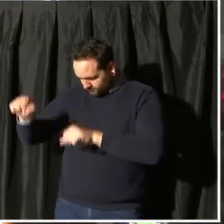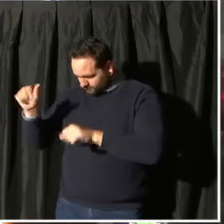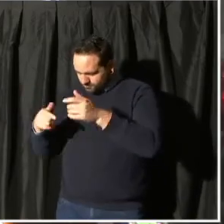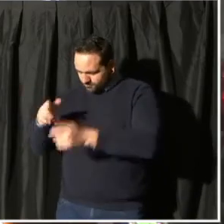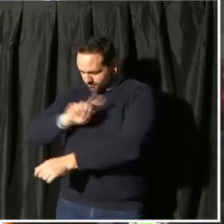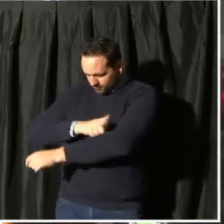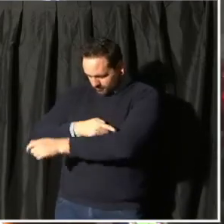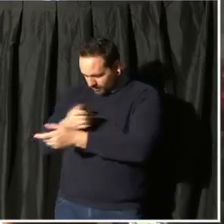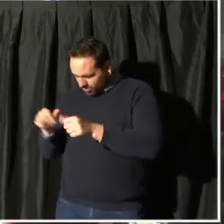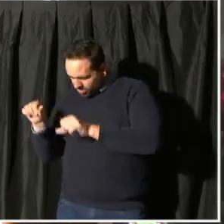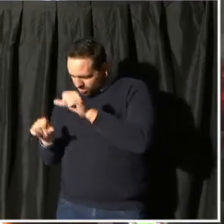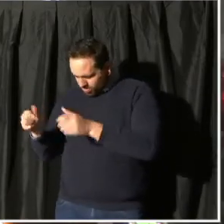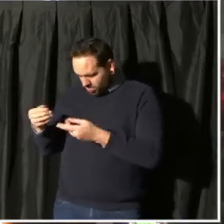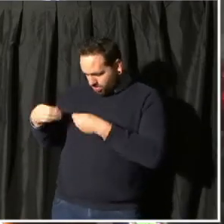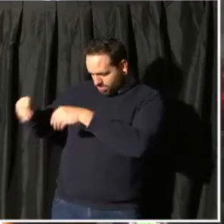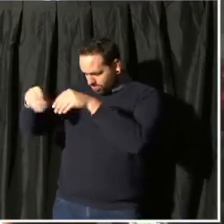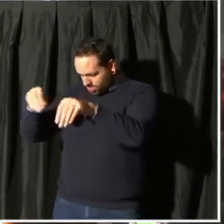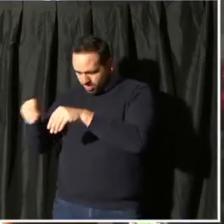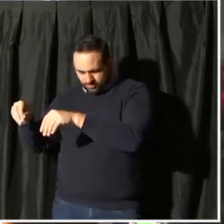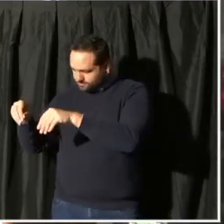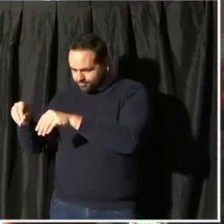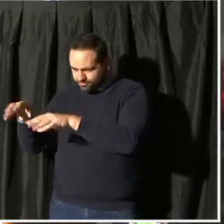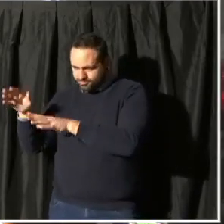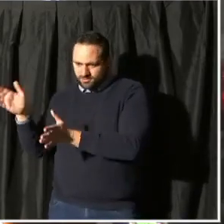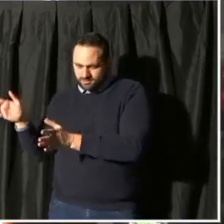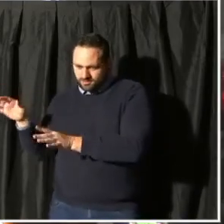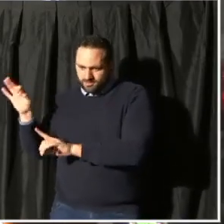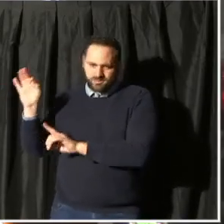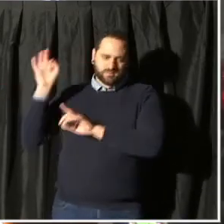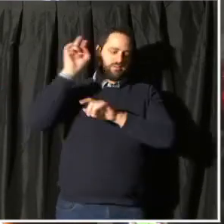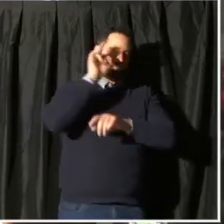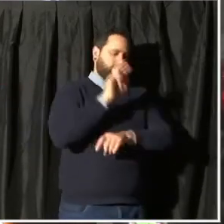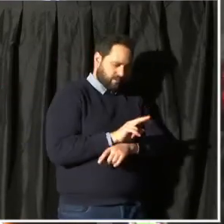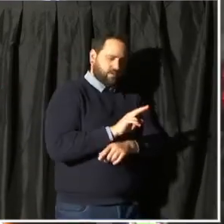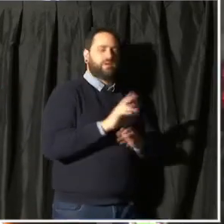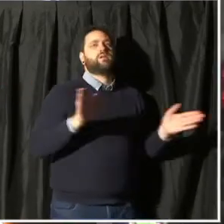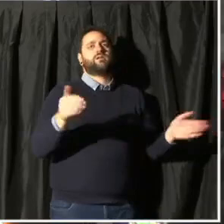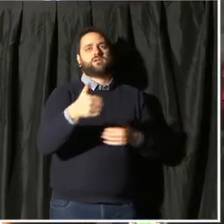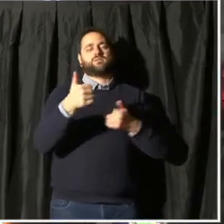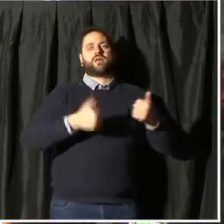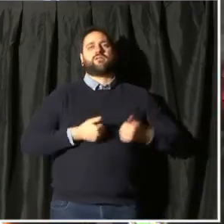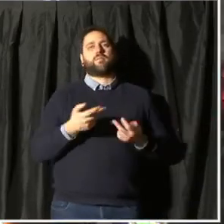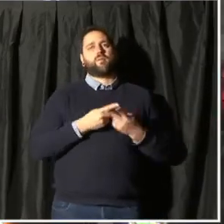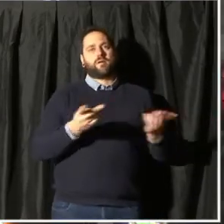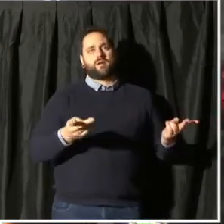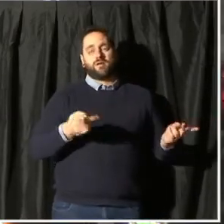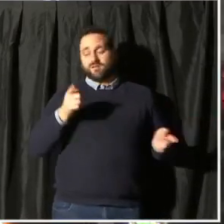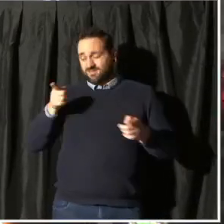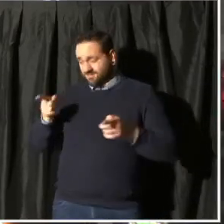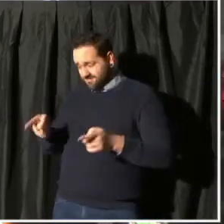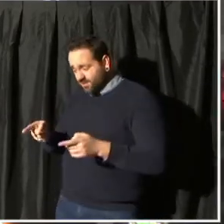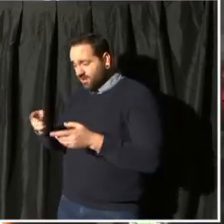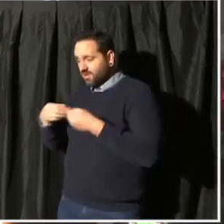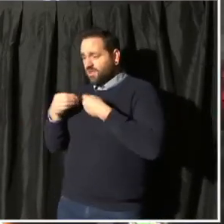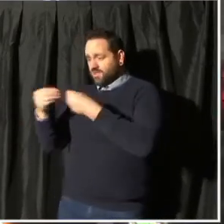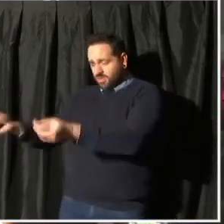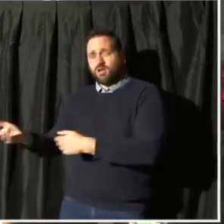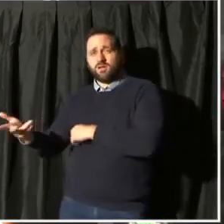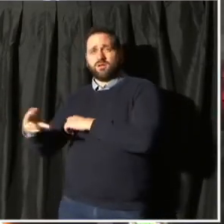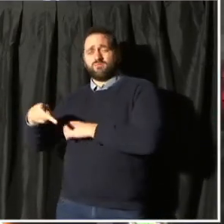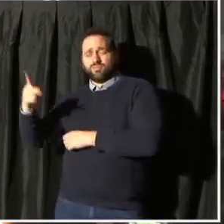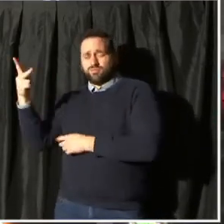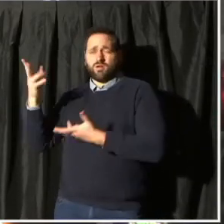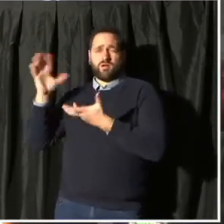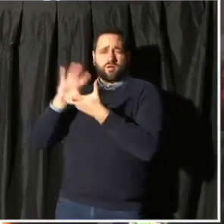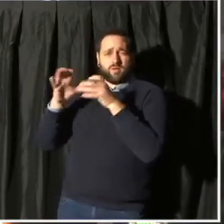viens jouer à le client c'est à dire on augmente la précarité énergie alors que les français aujourd'hui ont